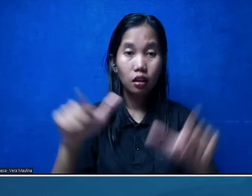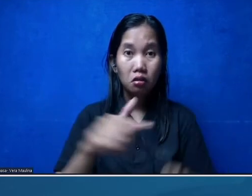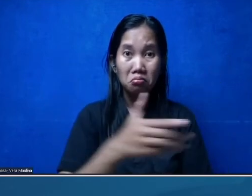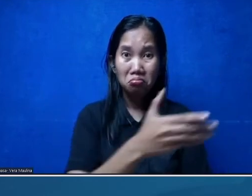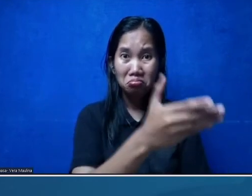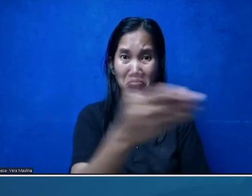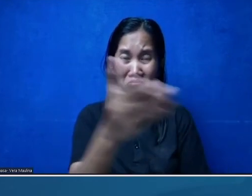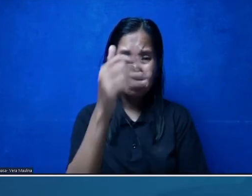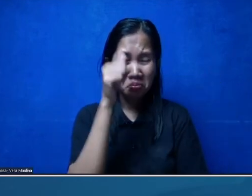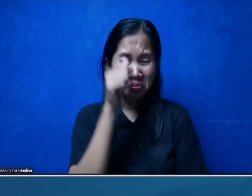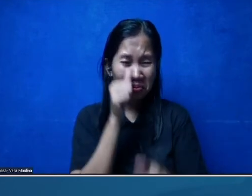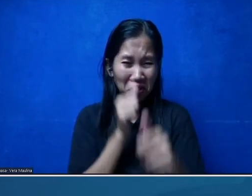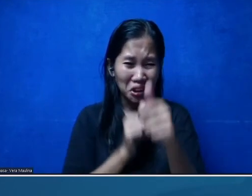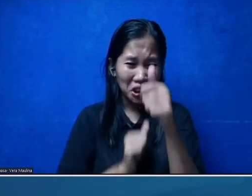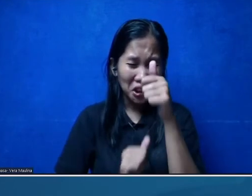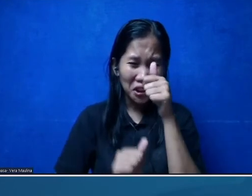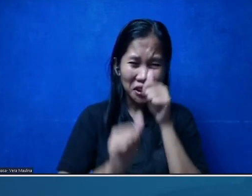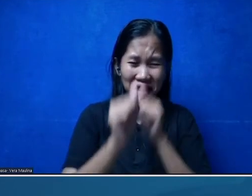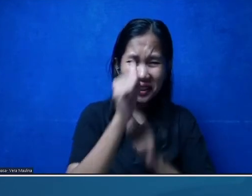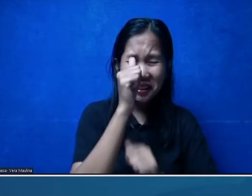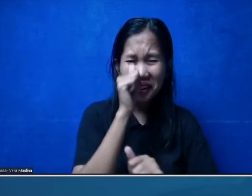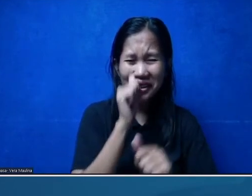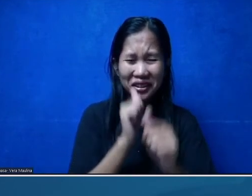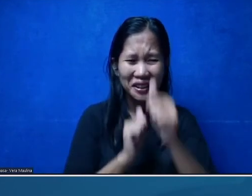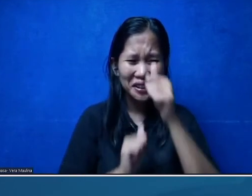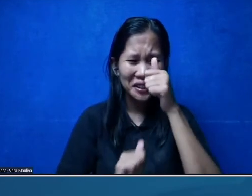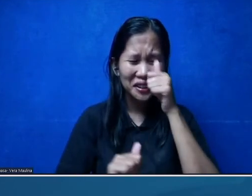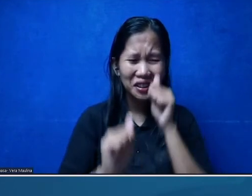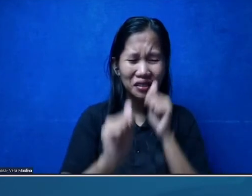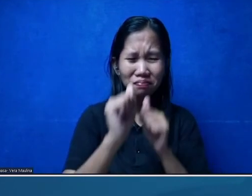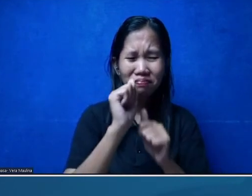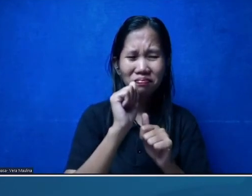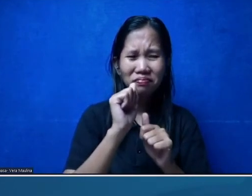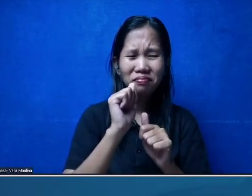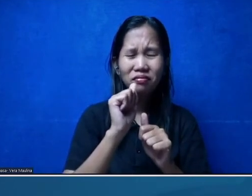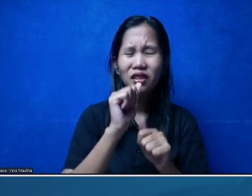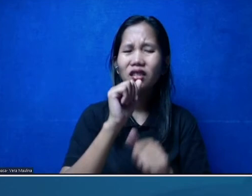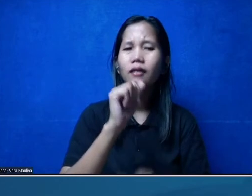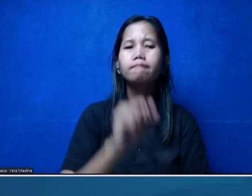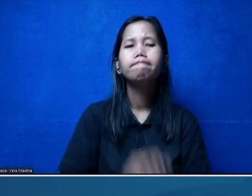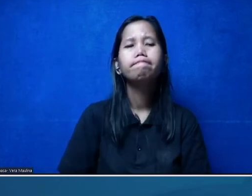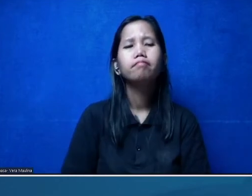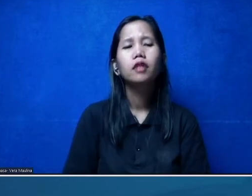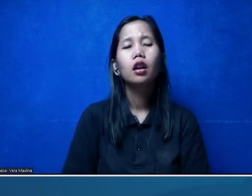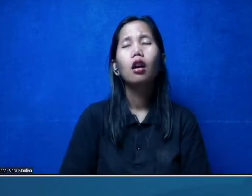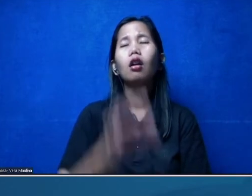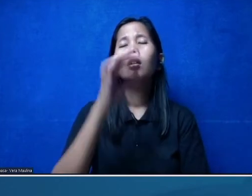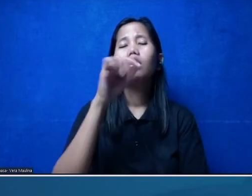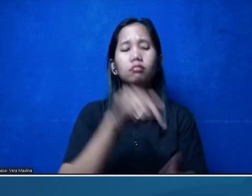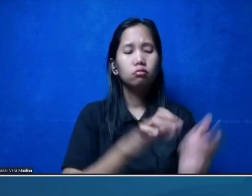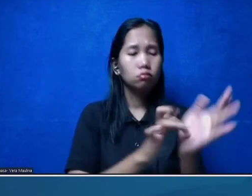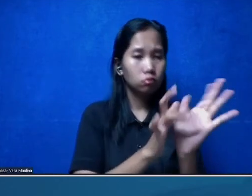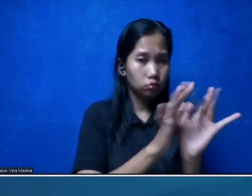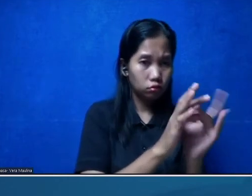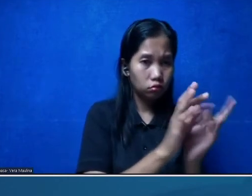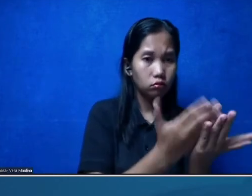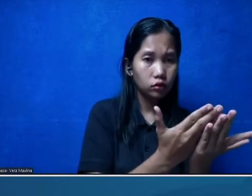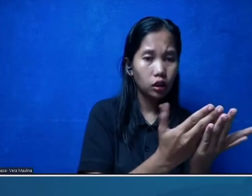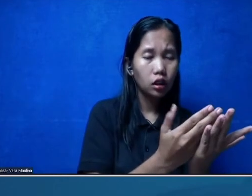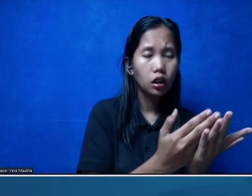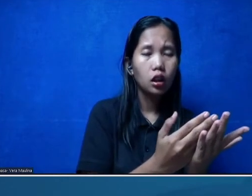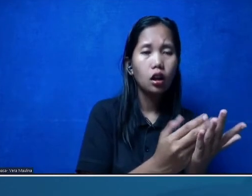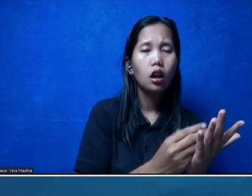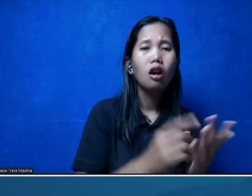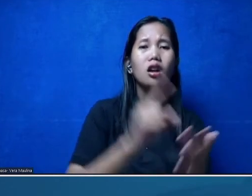dan saudara firman Tuhan dalam satu fetus 5 ayat 6 sampai yang ke-10